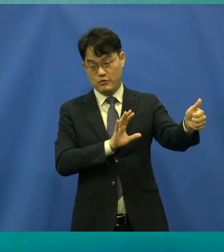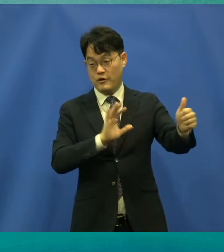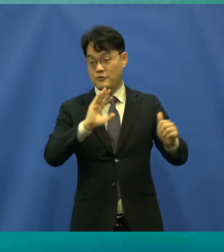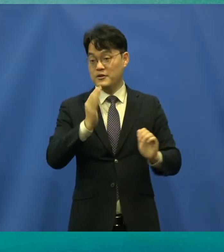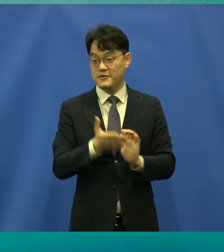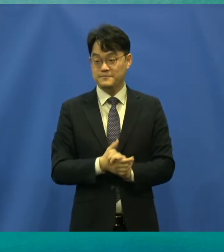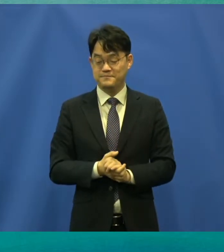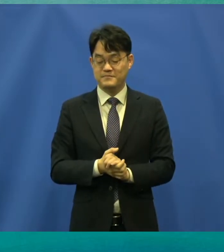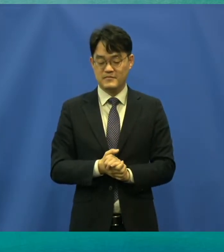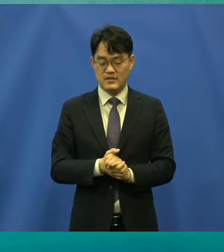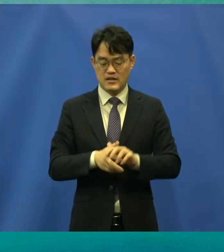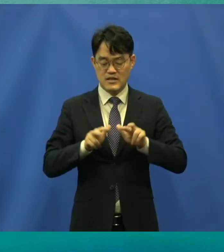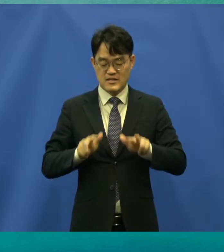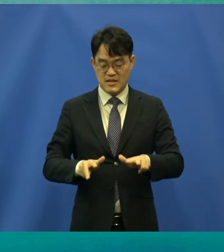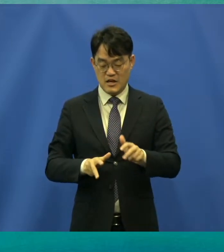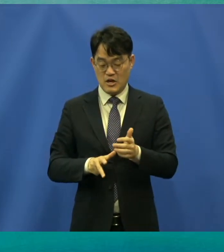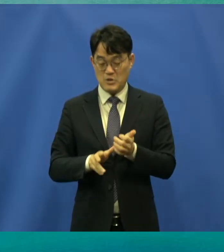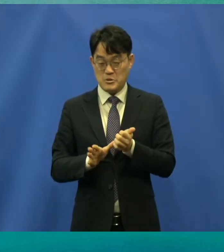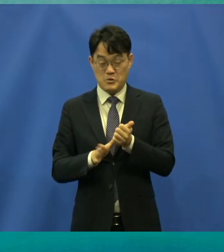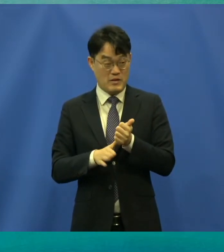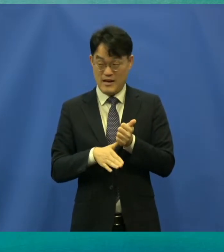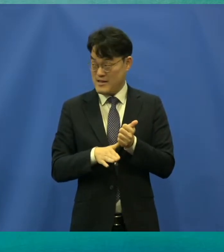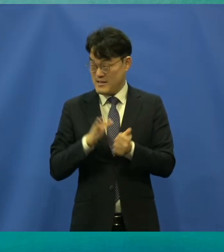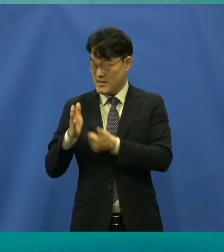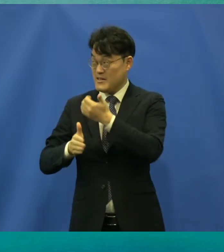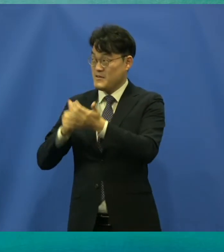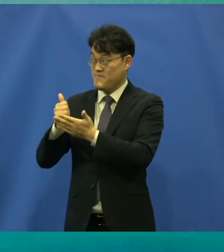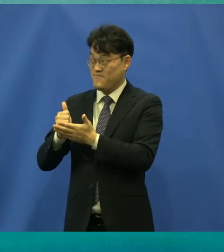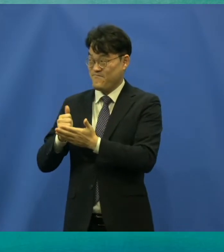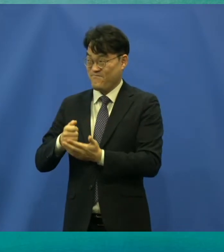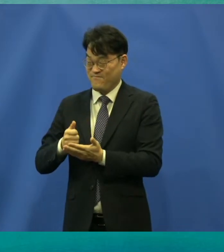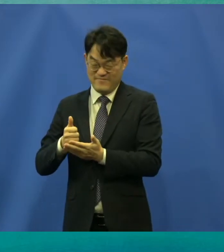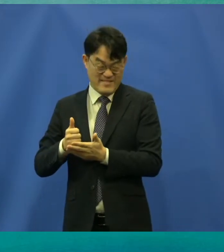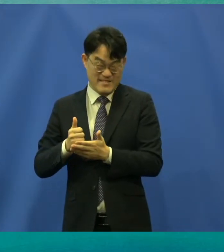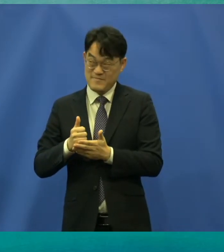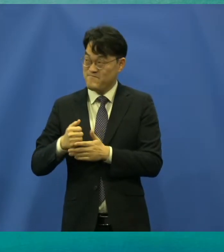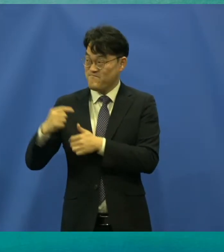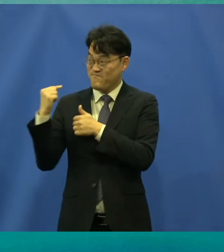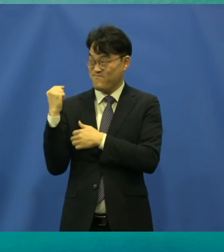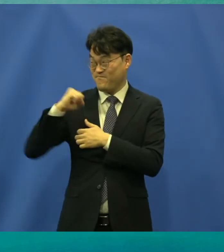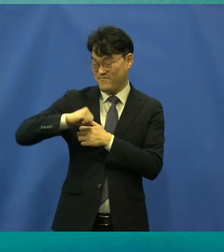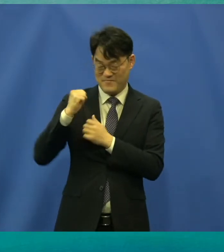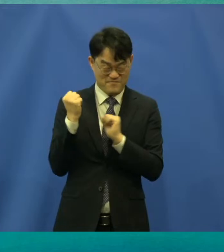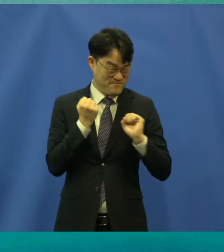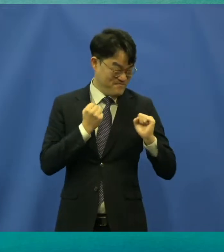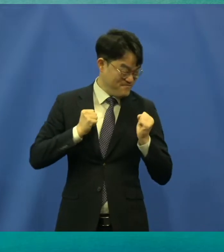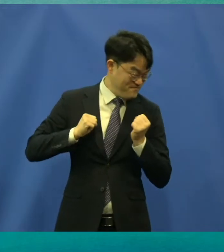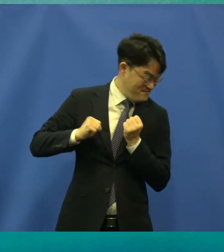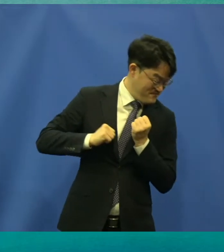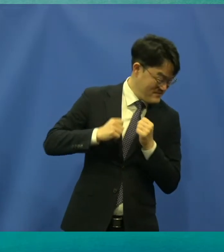요나의 도주국이 실패했습니다. 원점에 다시 돌아간 거죠.